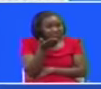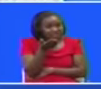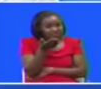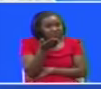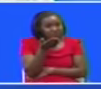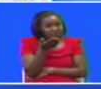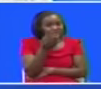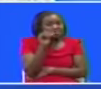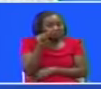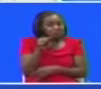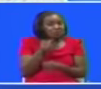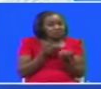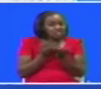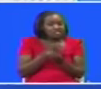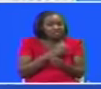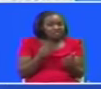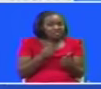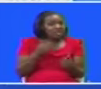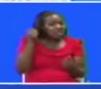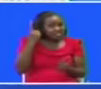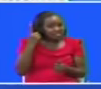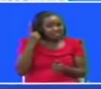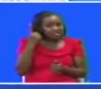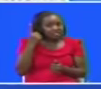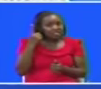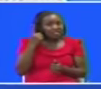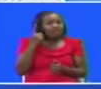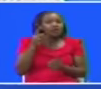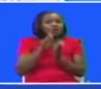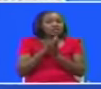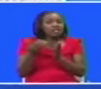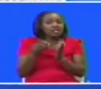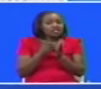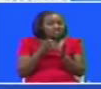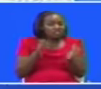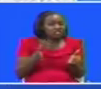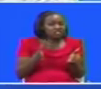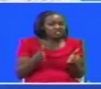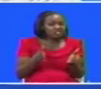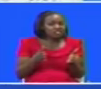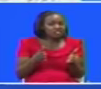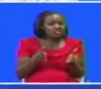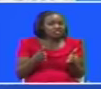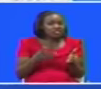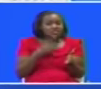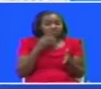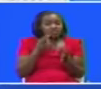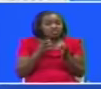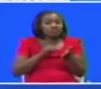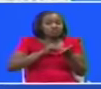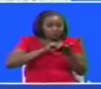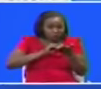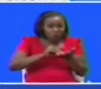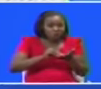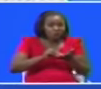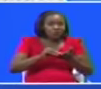wataweza hudumiwa vizuri kweli. Wataelewana na wale ya madaktari kweli kila wakati. Uh-huh. So ukiwavuta madaktari sasa,